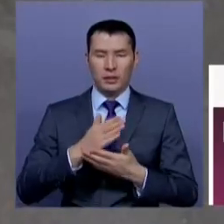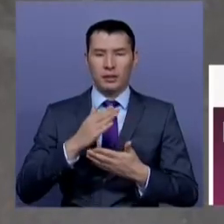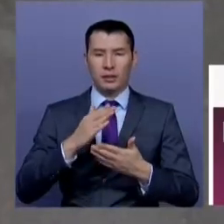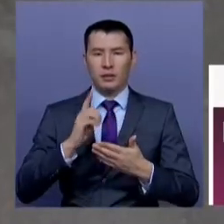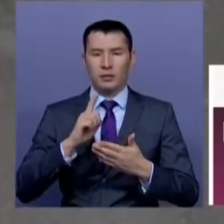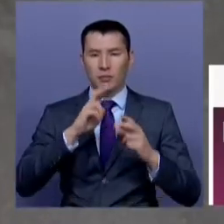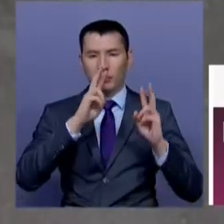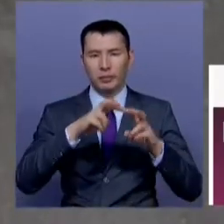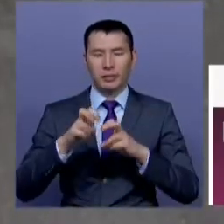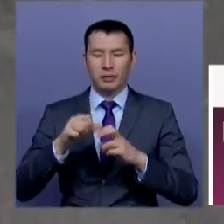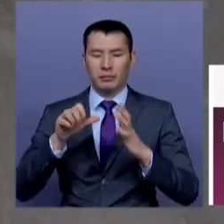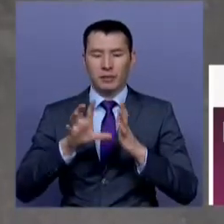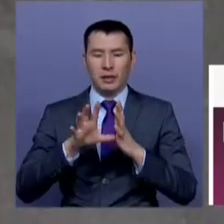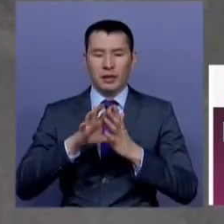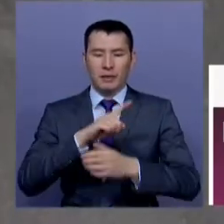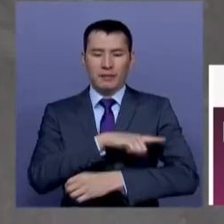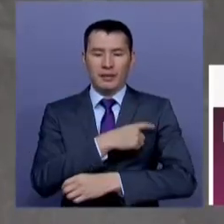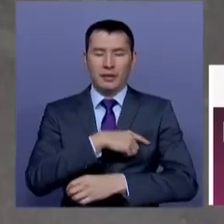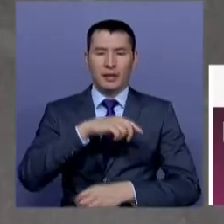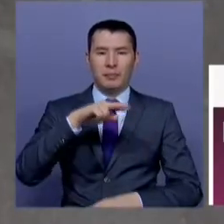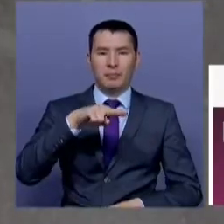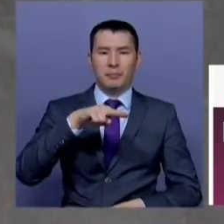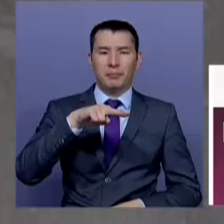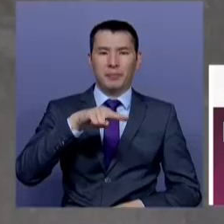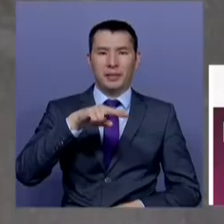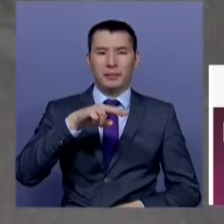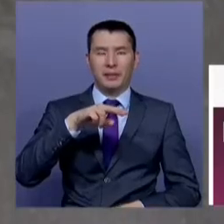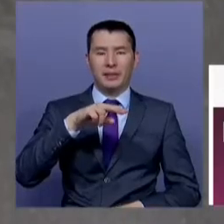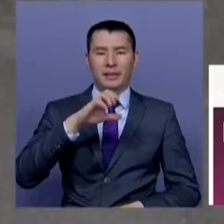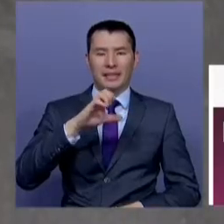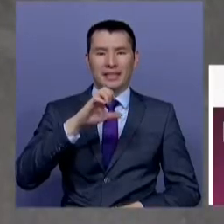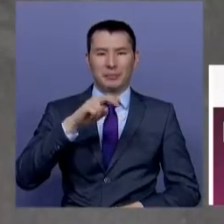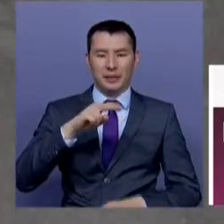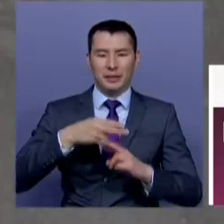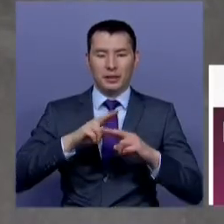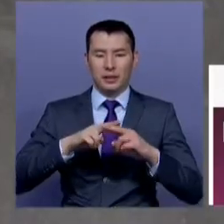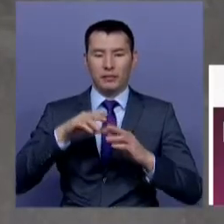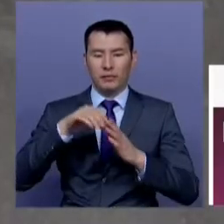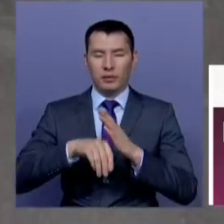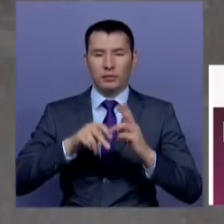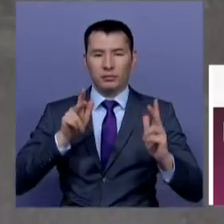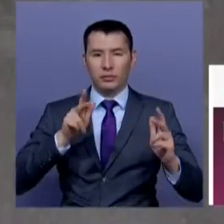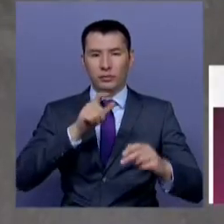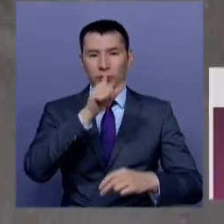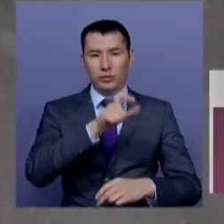мониторинг. Это уже врачи в ПМСП включают и ведут активное видеонаблюдение за этими